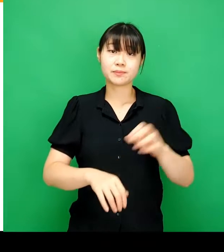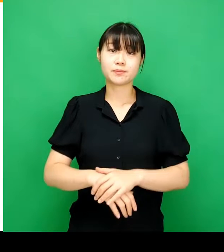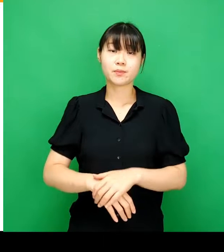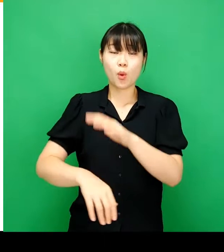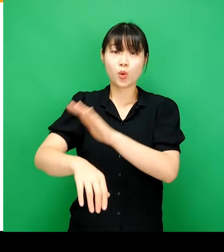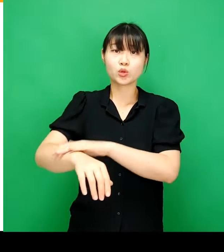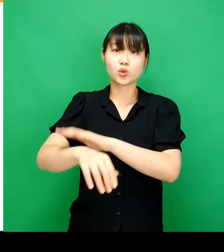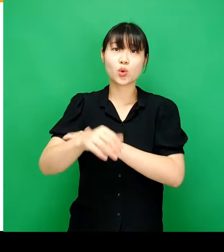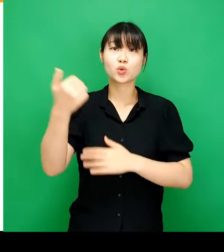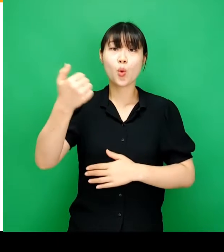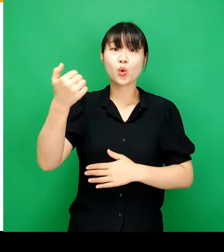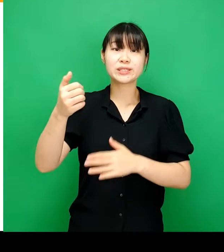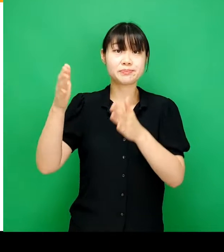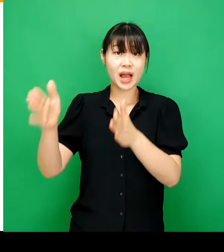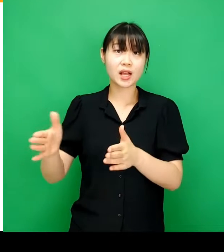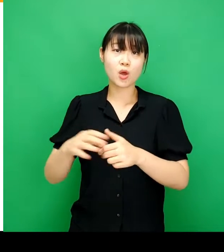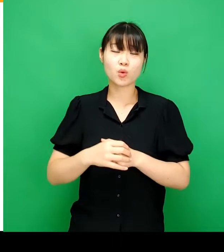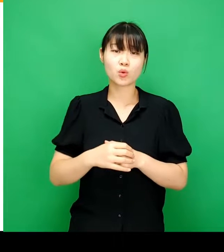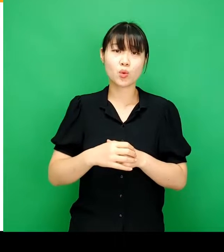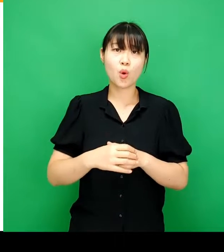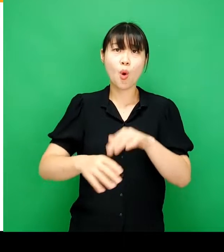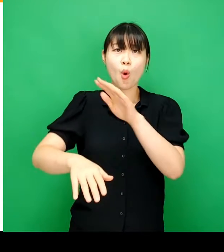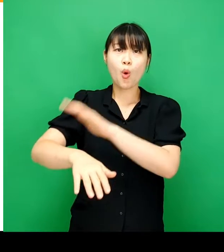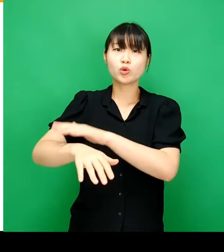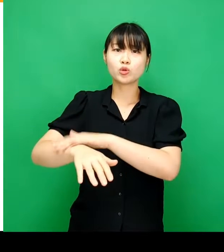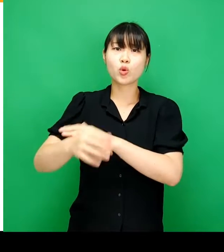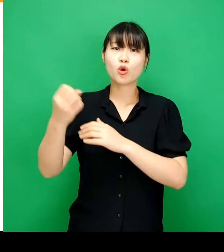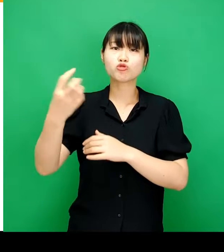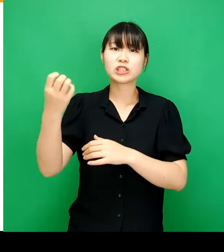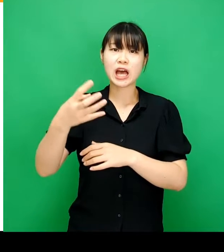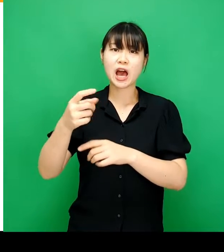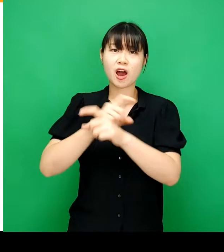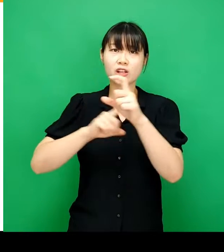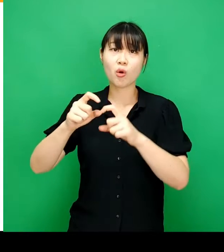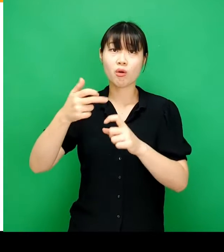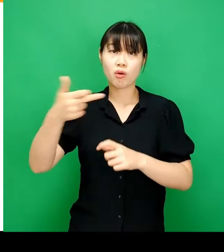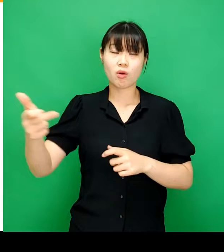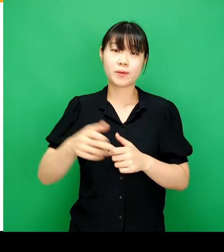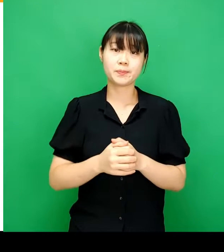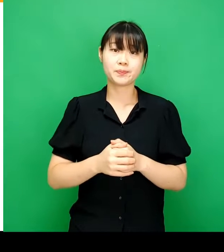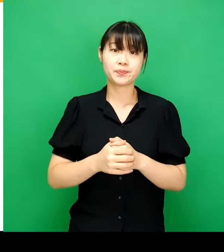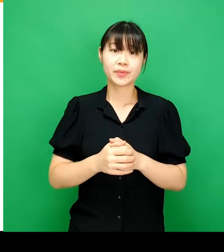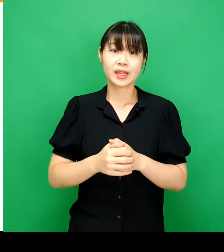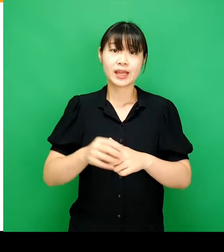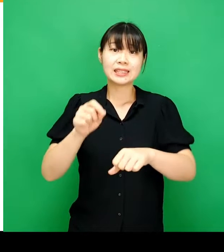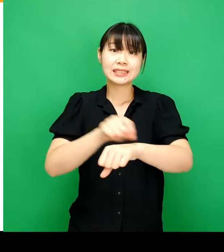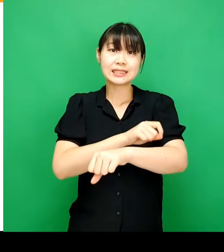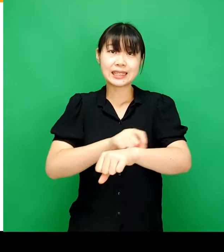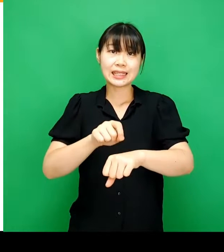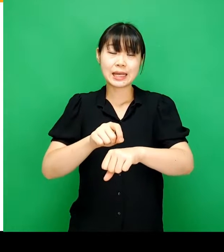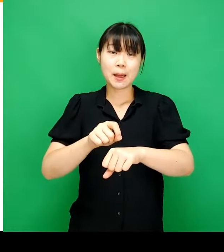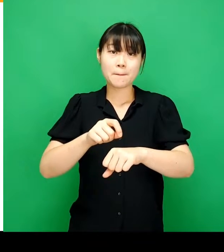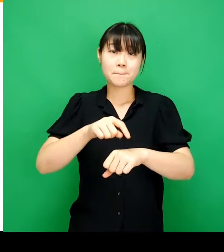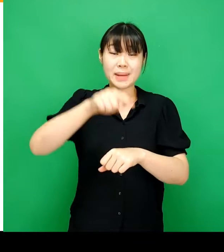왼쪽은 30 간격, 오른쪽은 50 간격으로 오른쪽의 숫자 간격이 훨씬